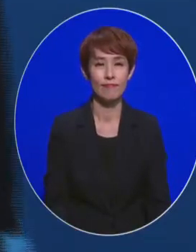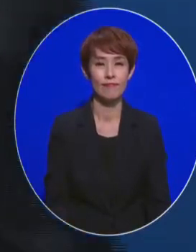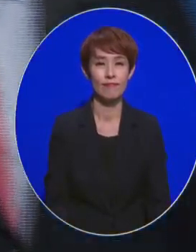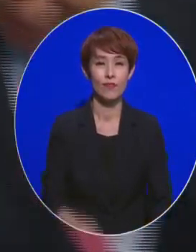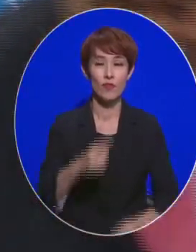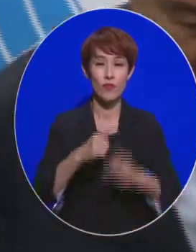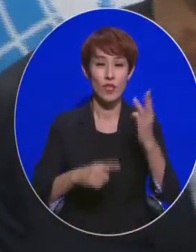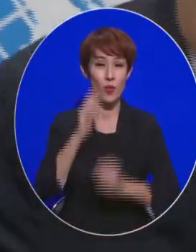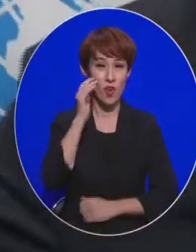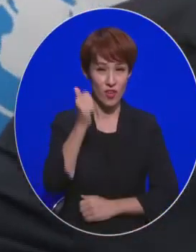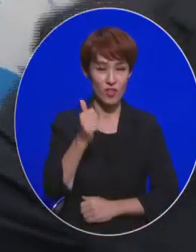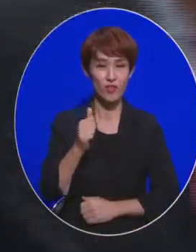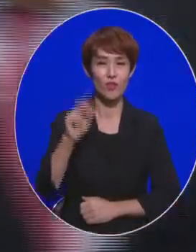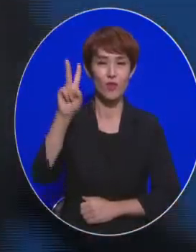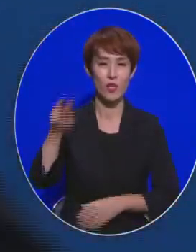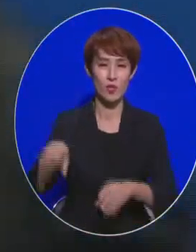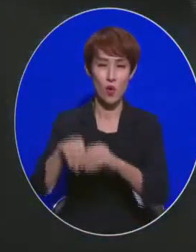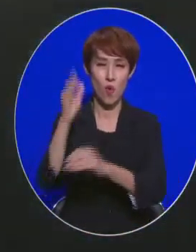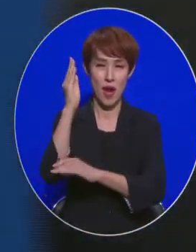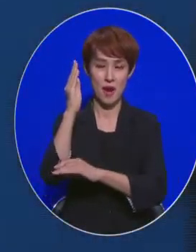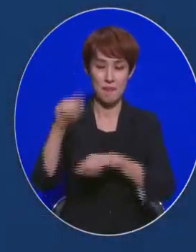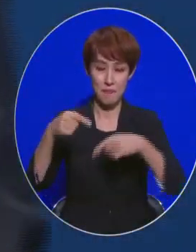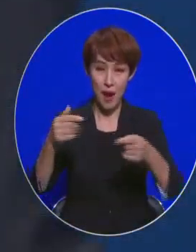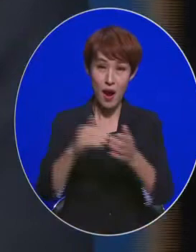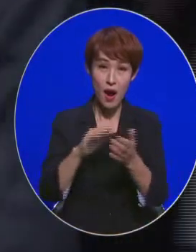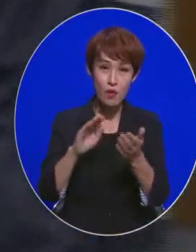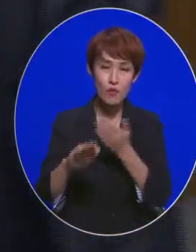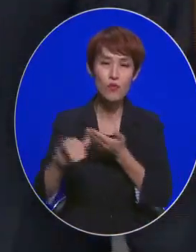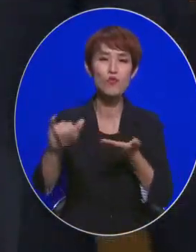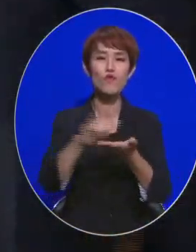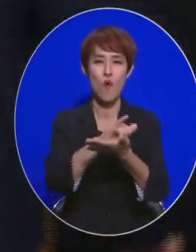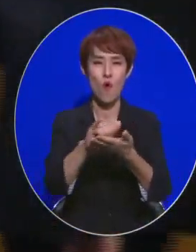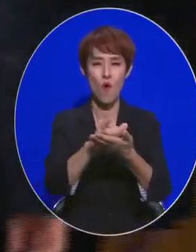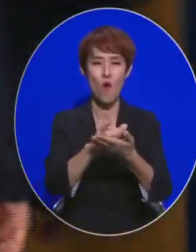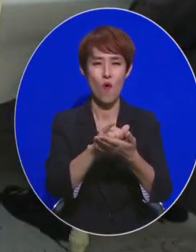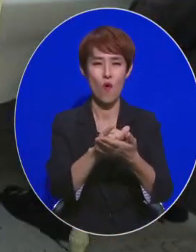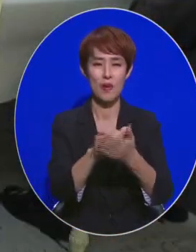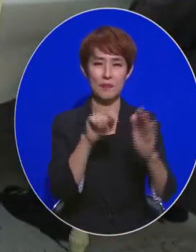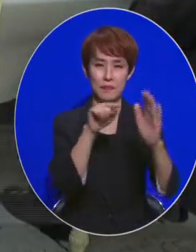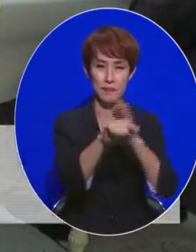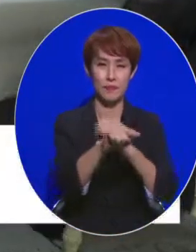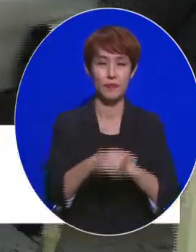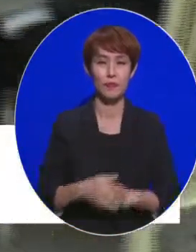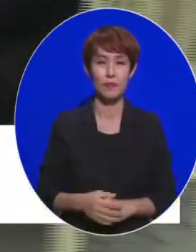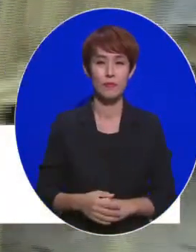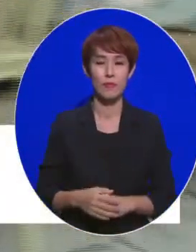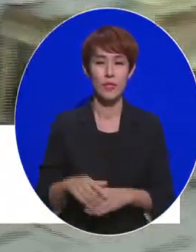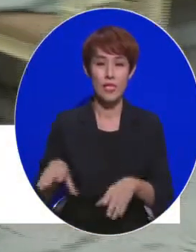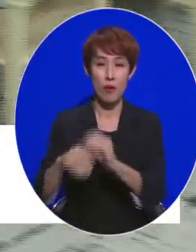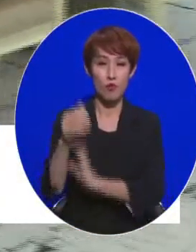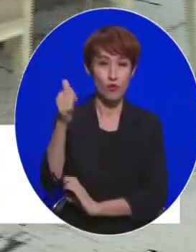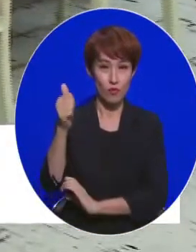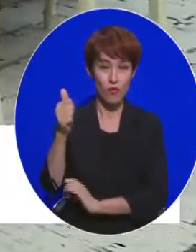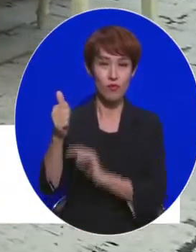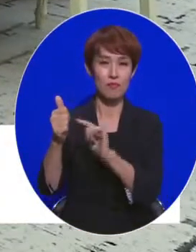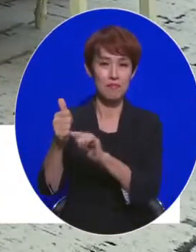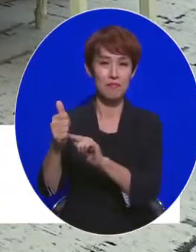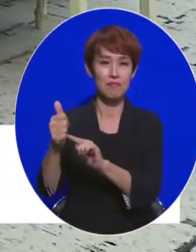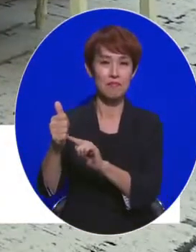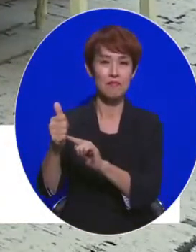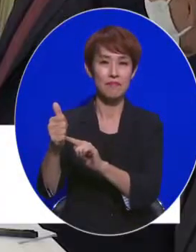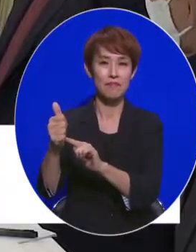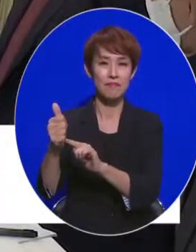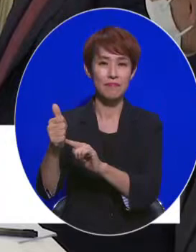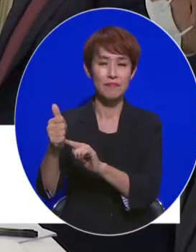윤석열 대통령은 유엔 총회 참석에 이어 뉴욕에서의 일정을 이어갔습니다. 유엔 사무국에서는 안토니오 구테레시